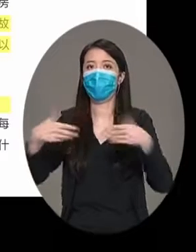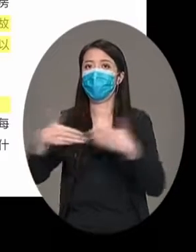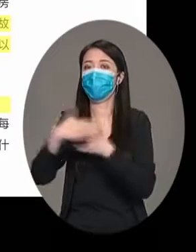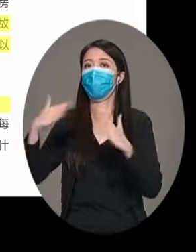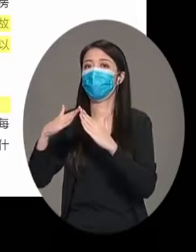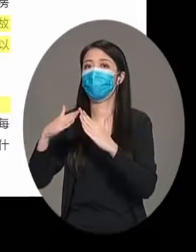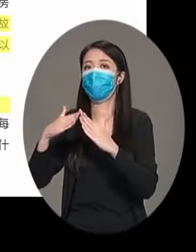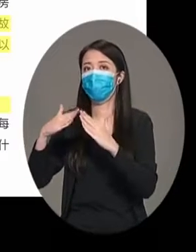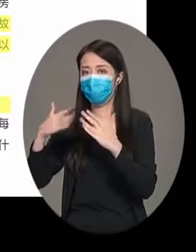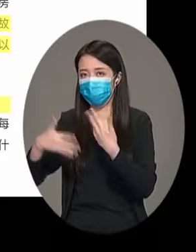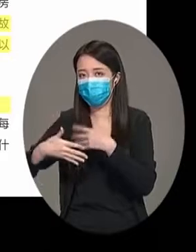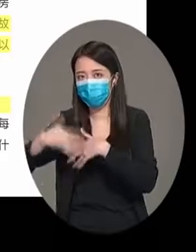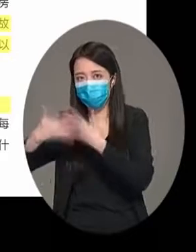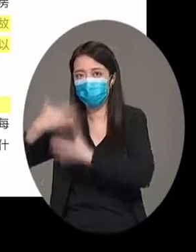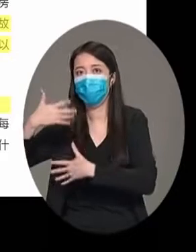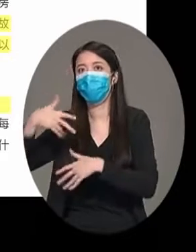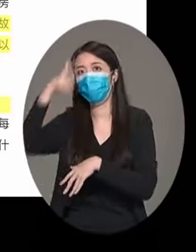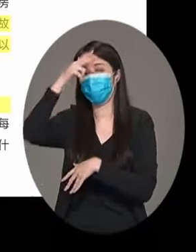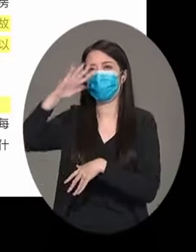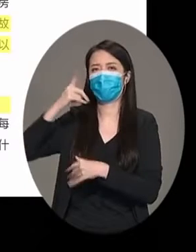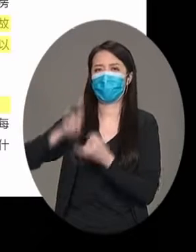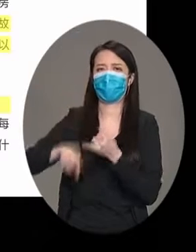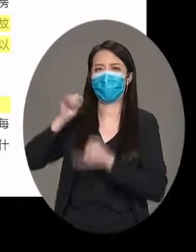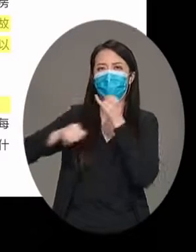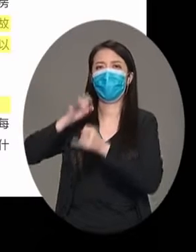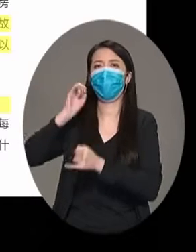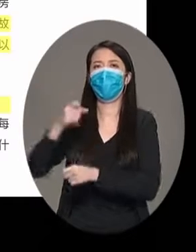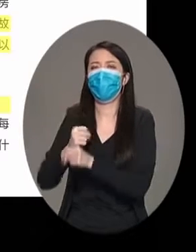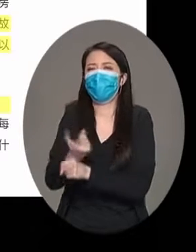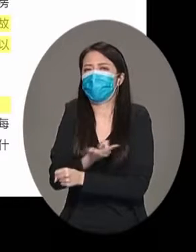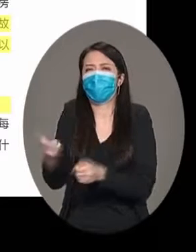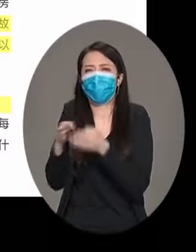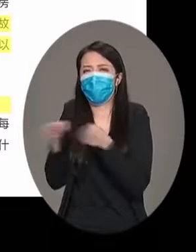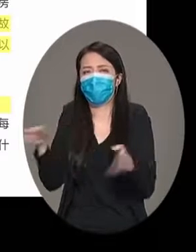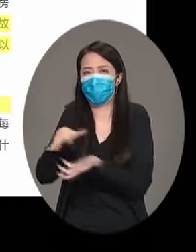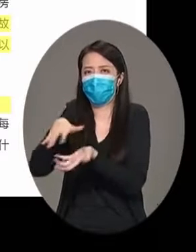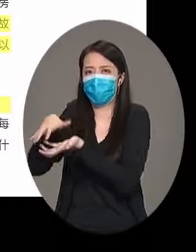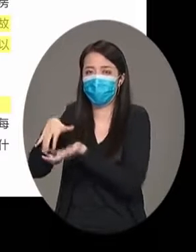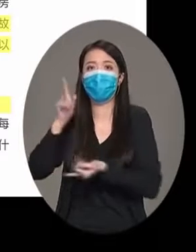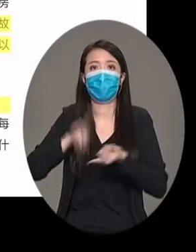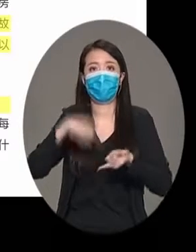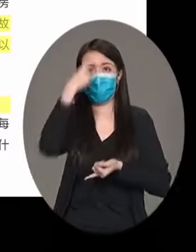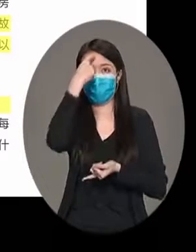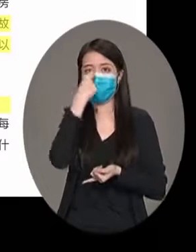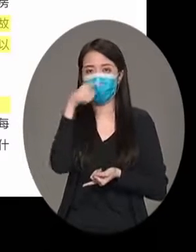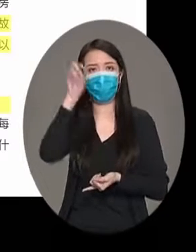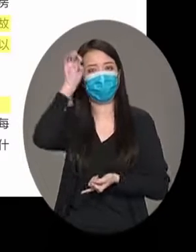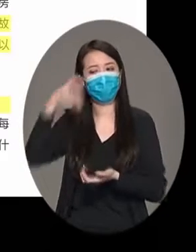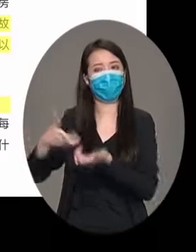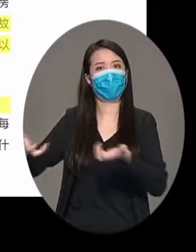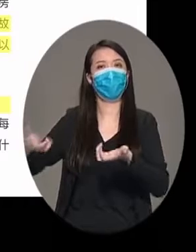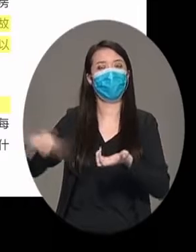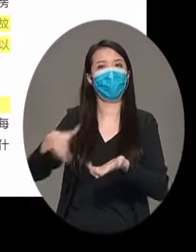局就被救病政策範疇過分廣泛，接任特首的梁振英提出分拆，相關的討論多年。鍾建華